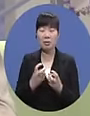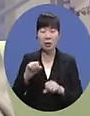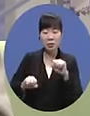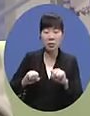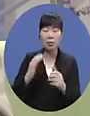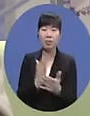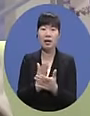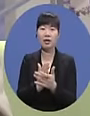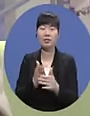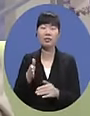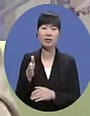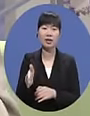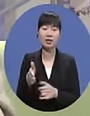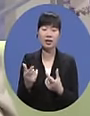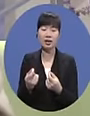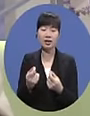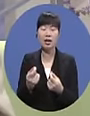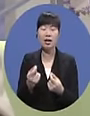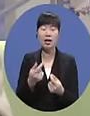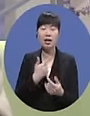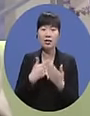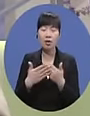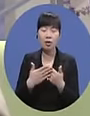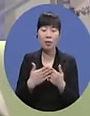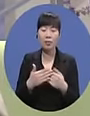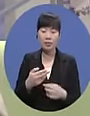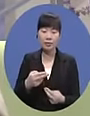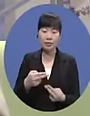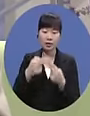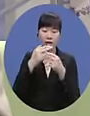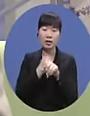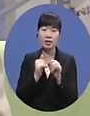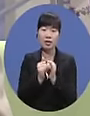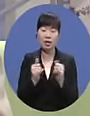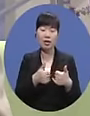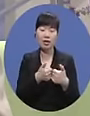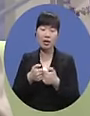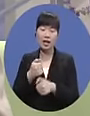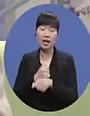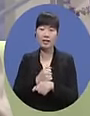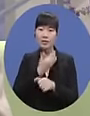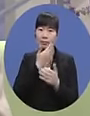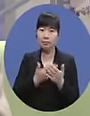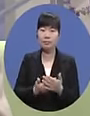그 전문적으로 이런 것들을 많이 처리를 해보신 분하고 잘 상의를